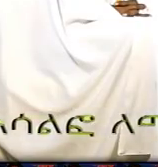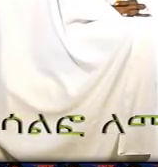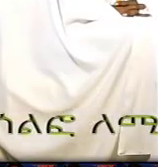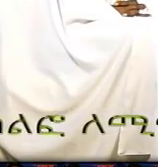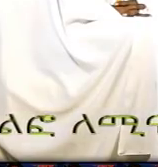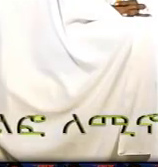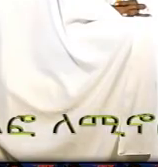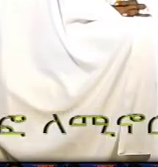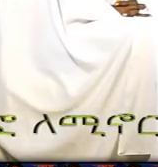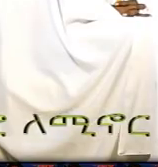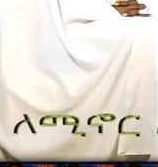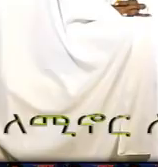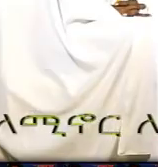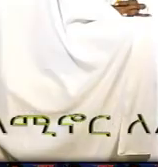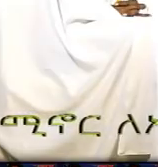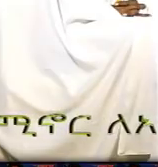ቅዱስ